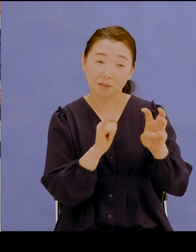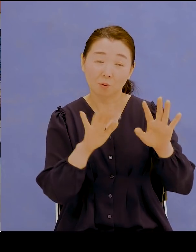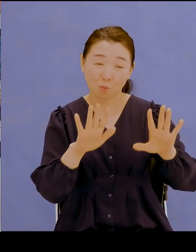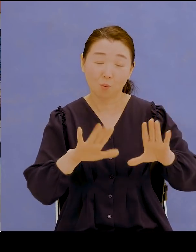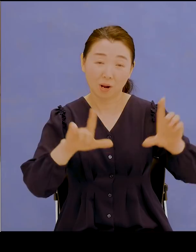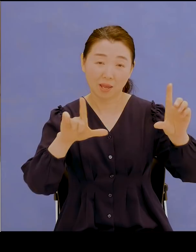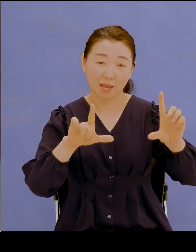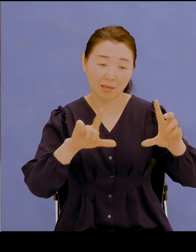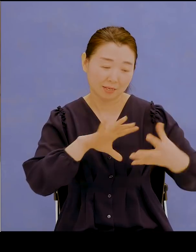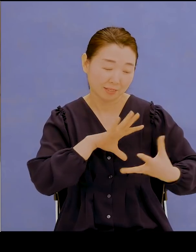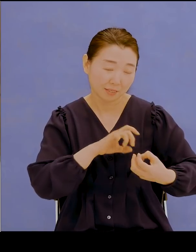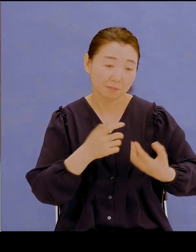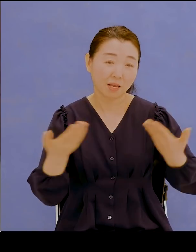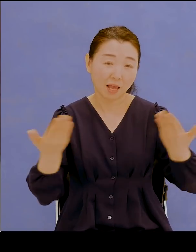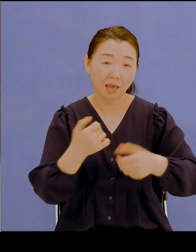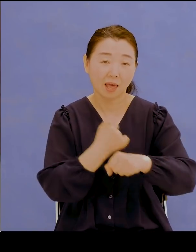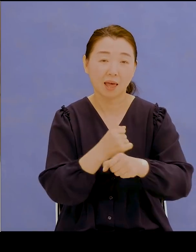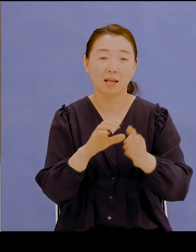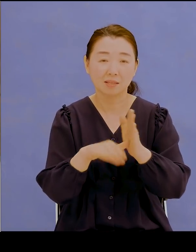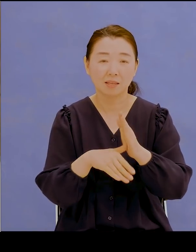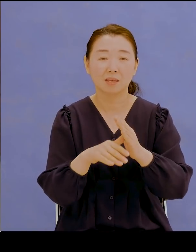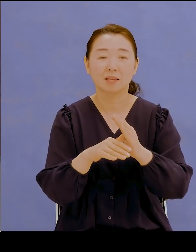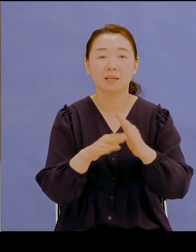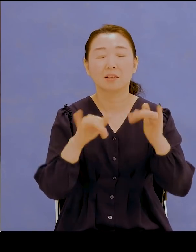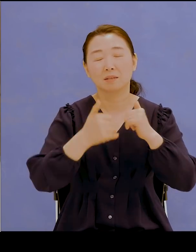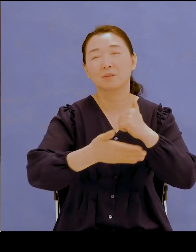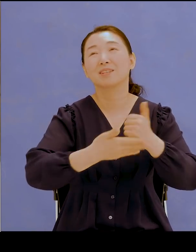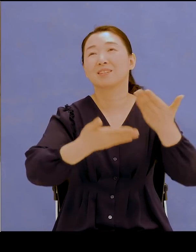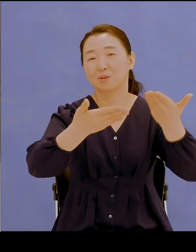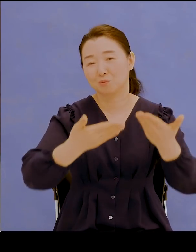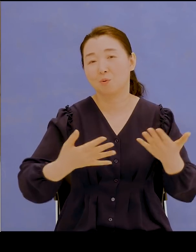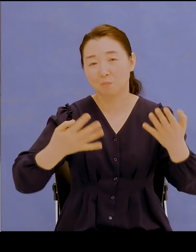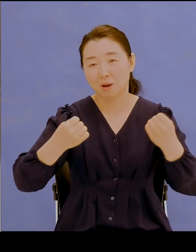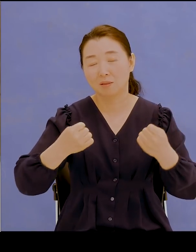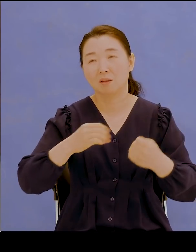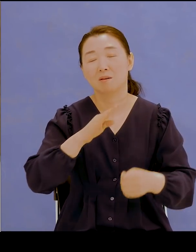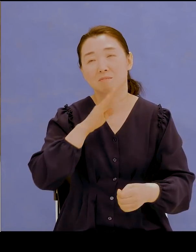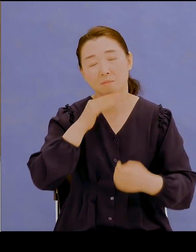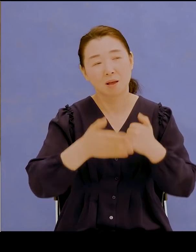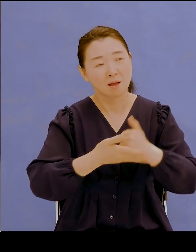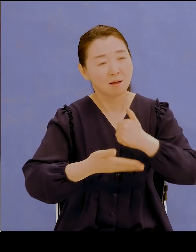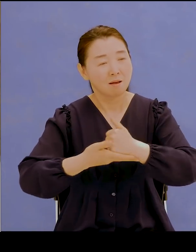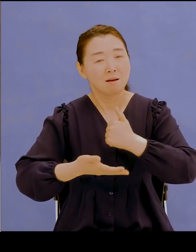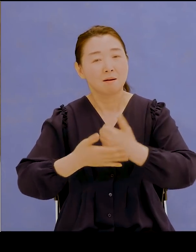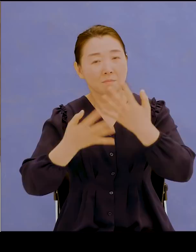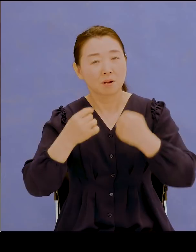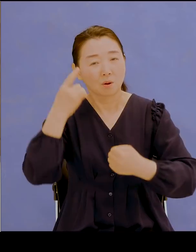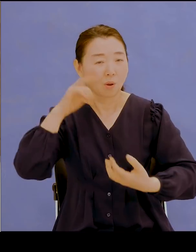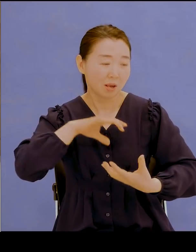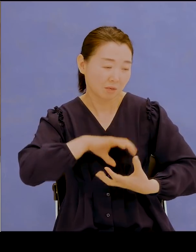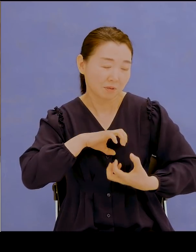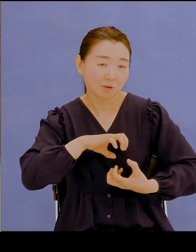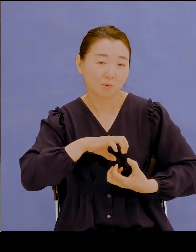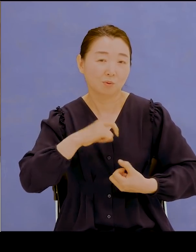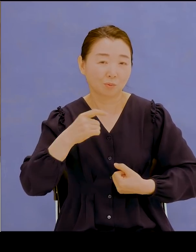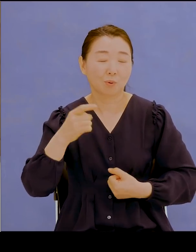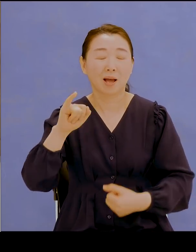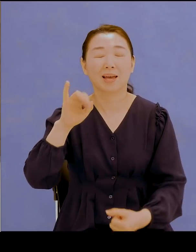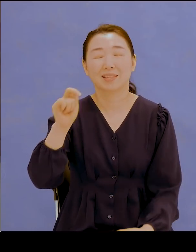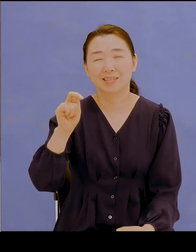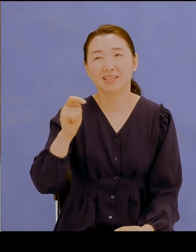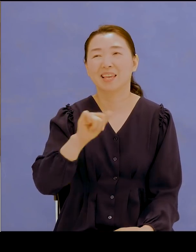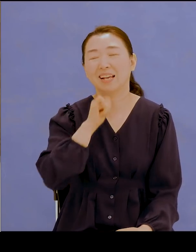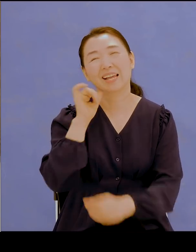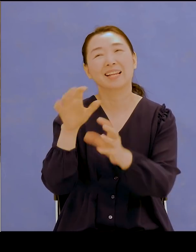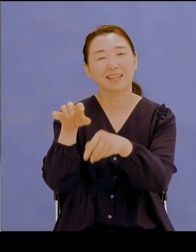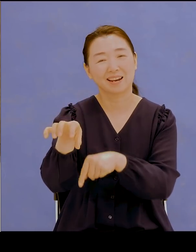심장사역을 한다면 사람들이 굉장히 많이 칭찬을 많이 해줘요. 그 과하게. 그러니까 왜냐면 이게 심장이고 그게 또 IT고